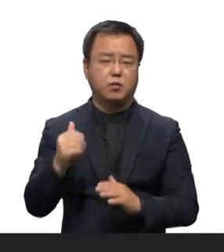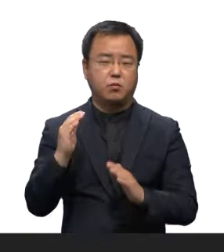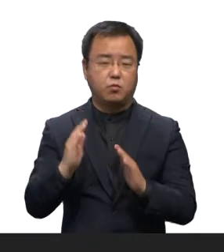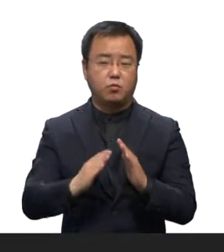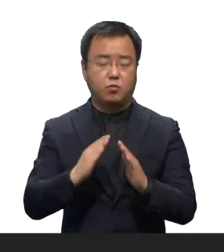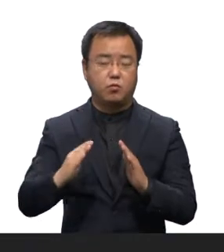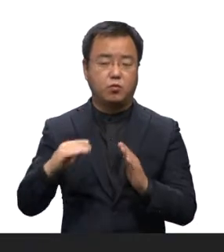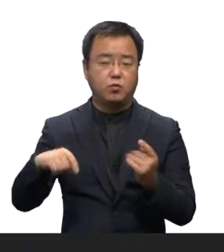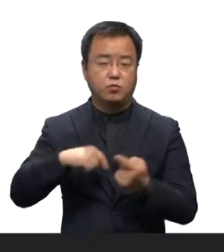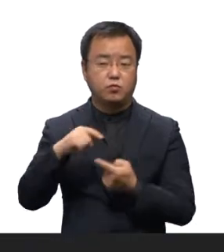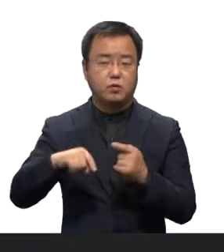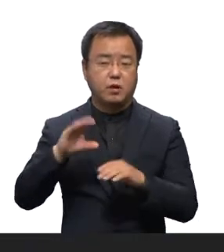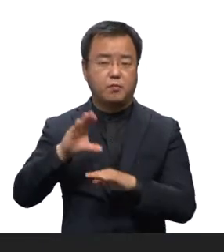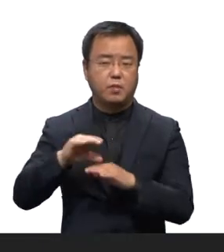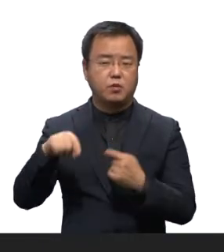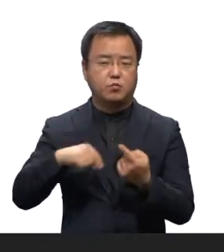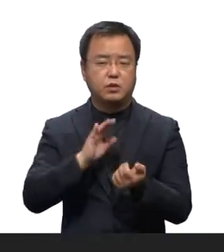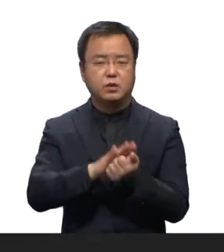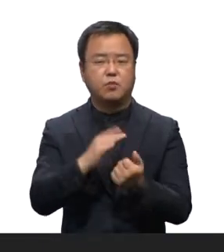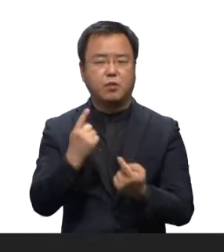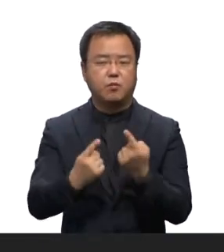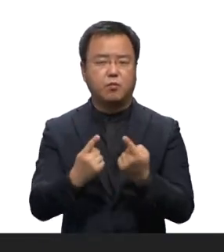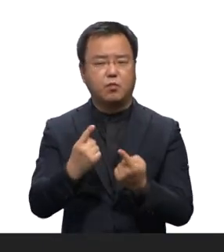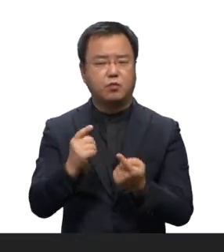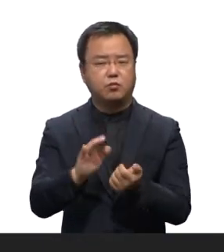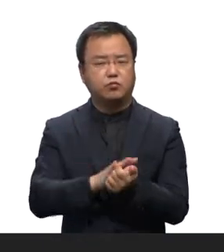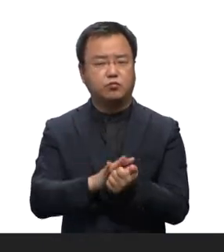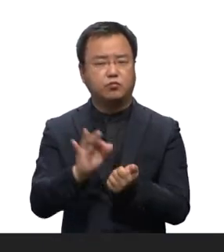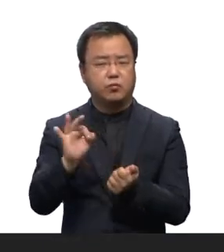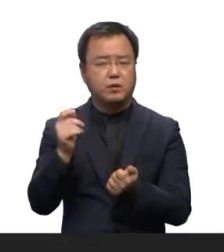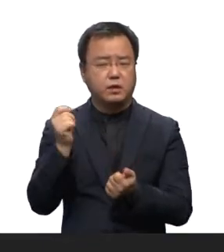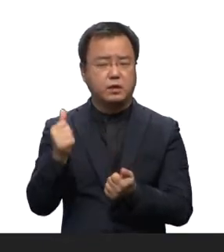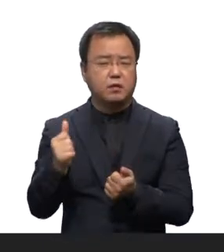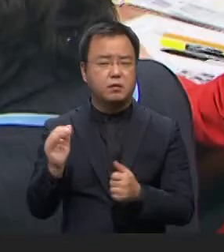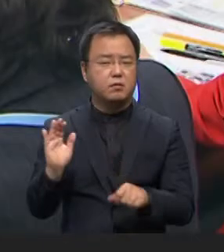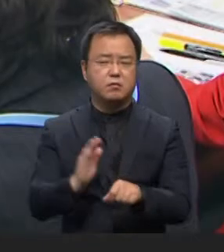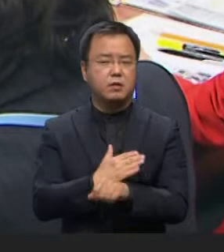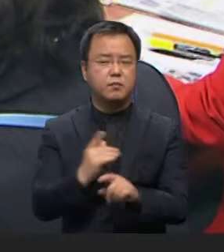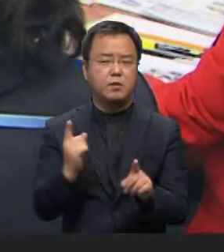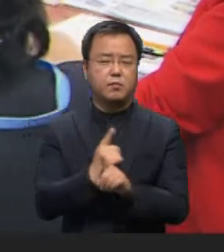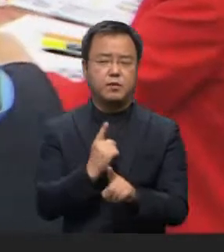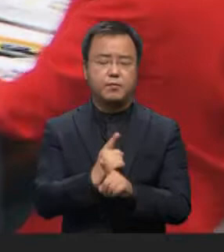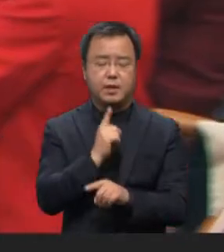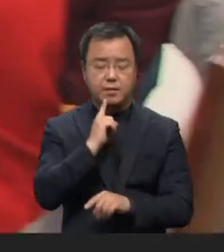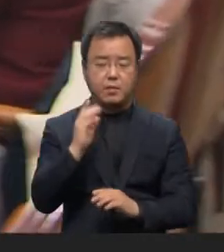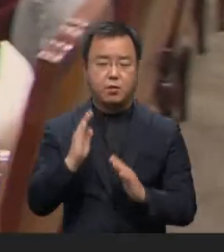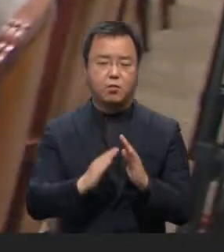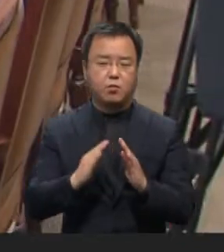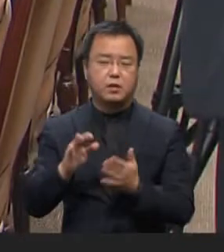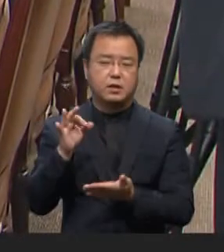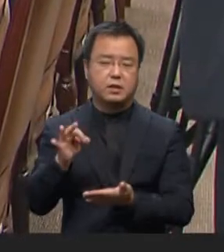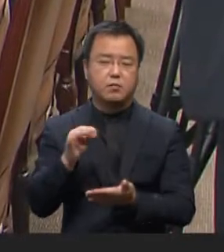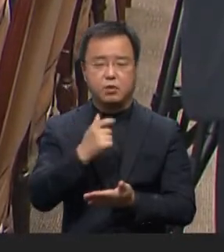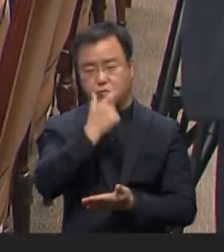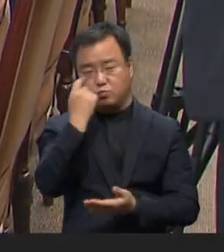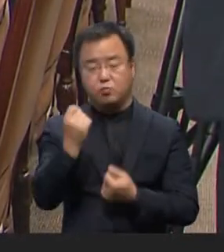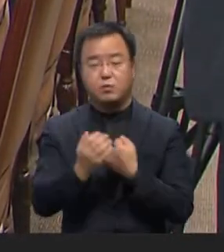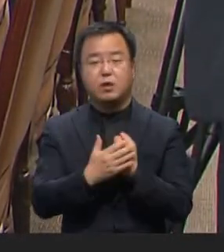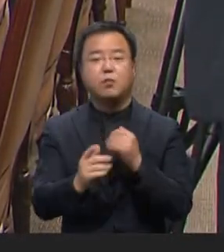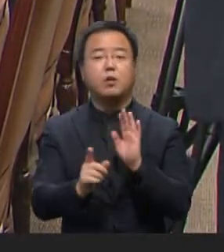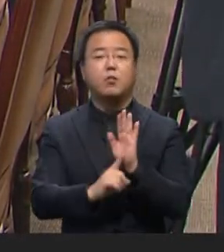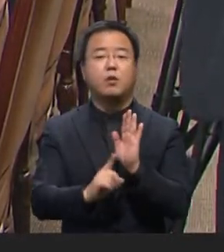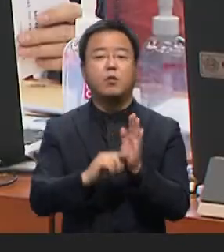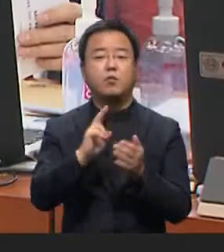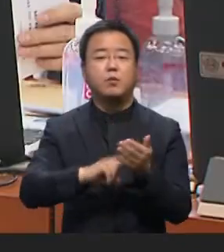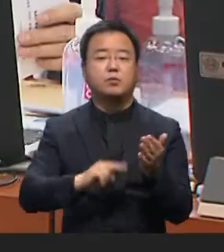수수료가 많은 불합리한 구조는 개선이 시급하다 고 덧붙였습니다 공적 지원이 부족하다 보니 광고 매출의 40%